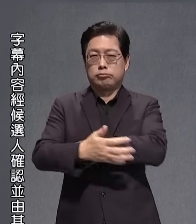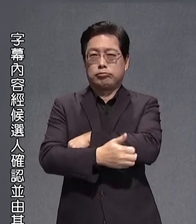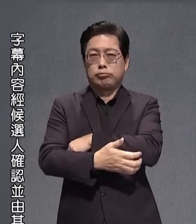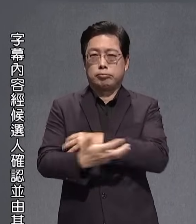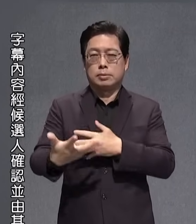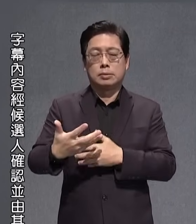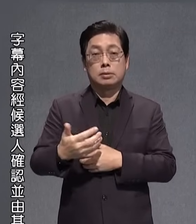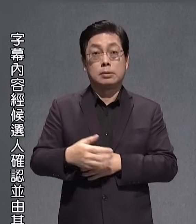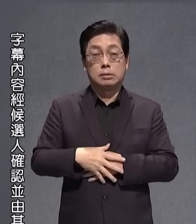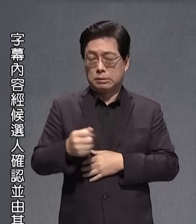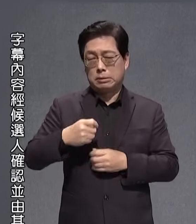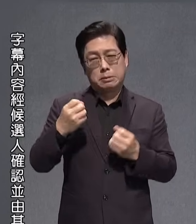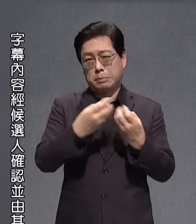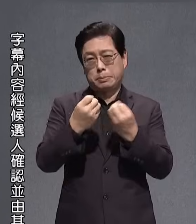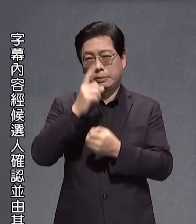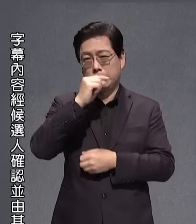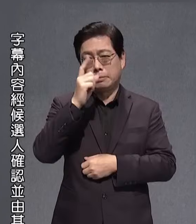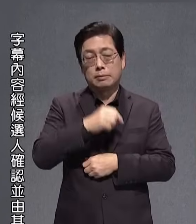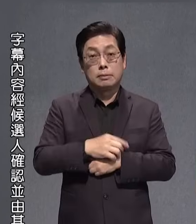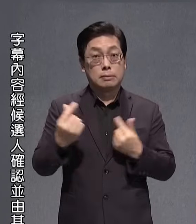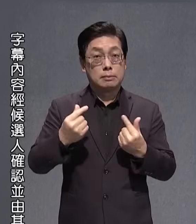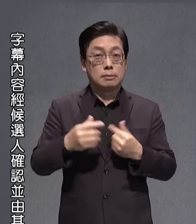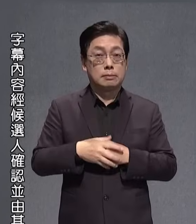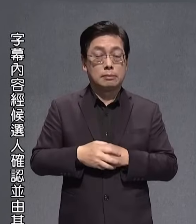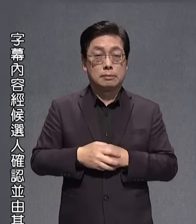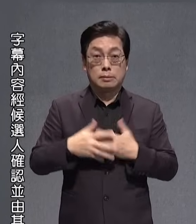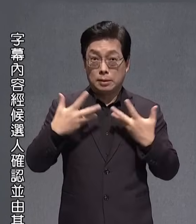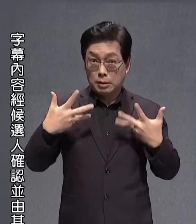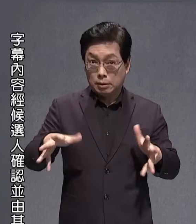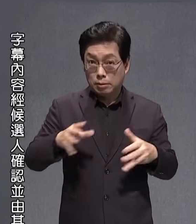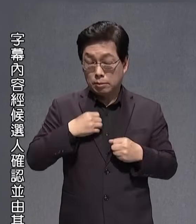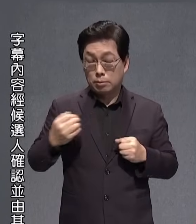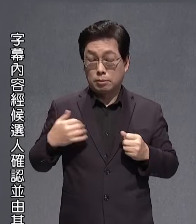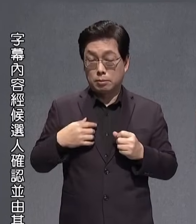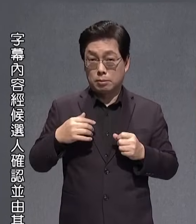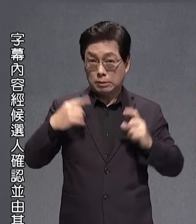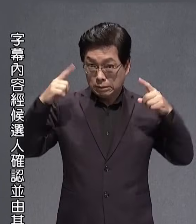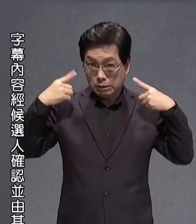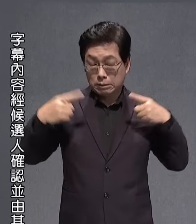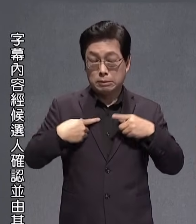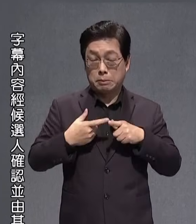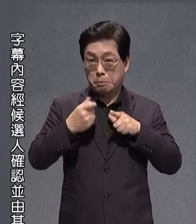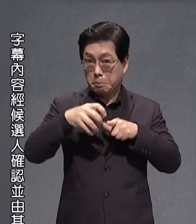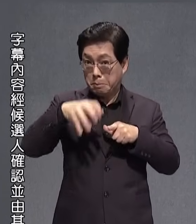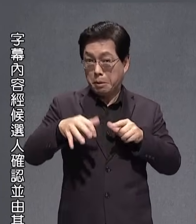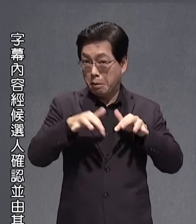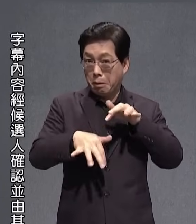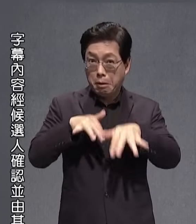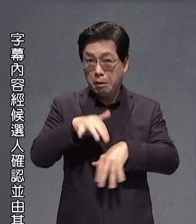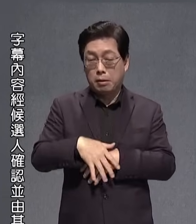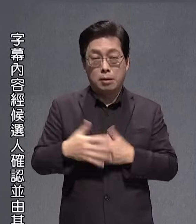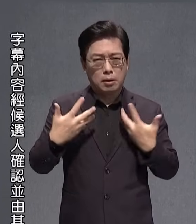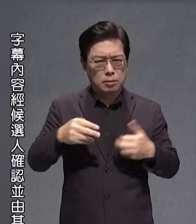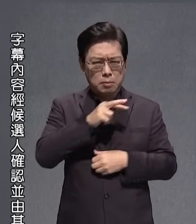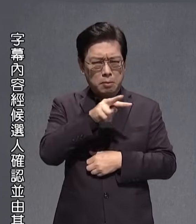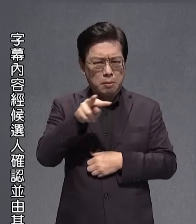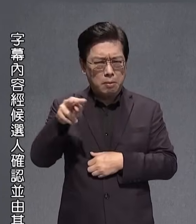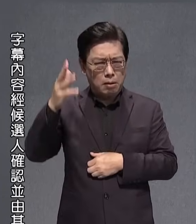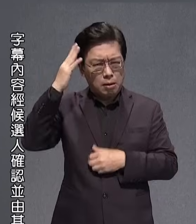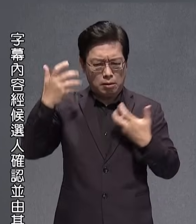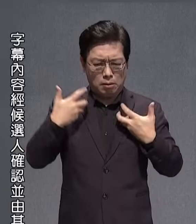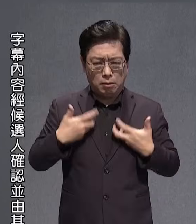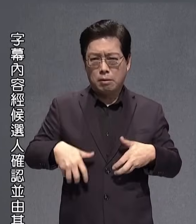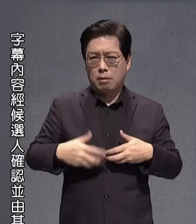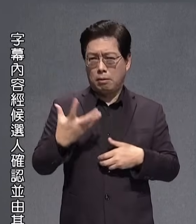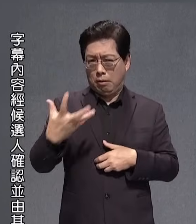帮手，层出不穷。尤其有些集合场所里面，吼、哦，分散起见，点人看到一挂黑衣人，拢